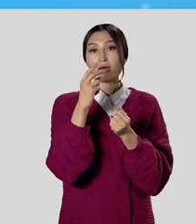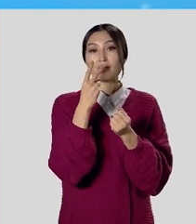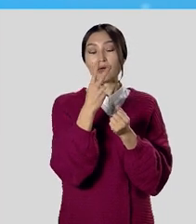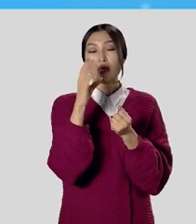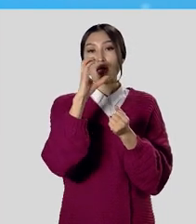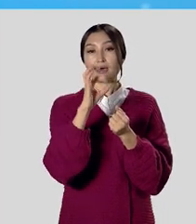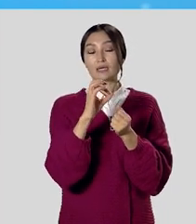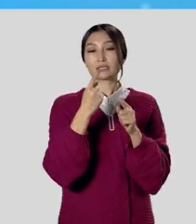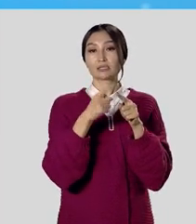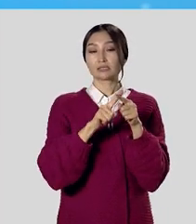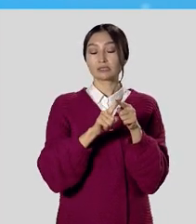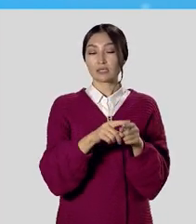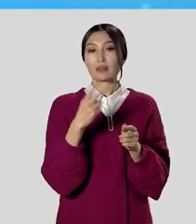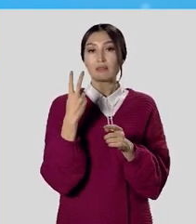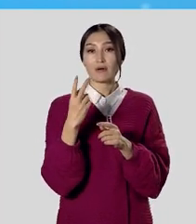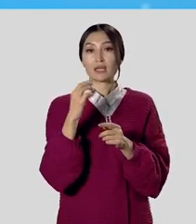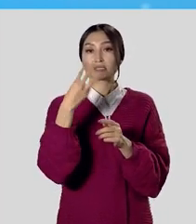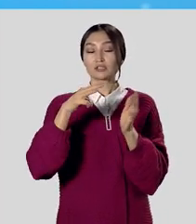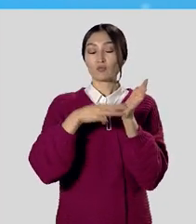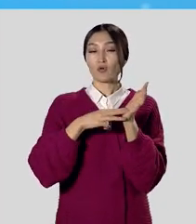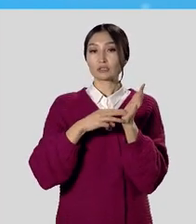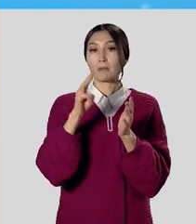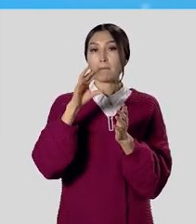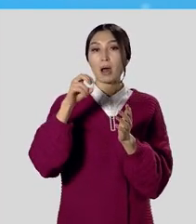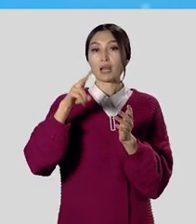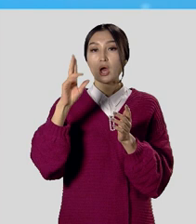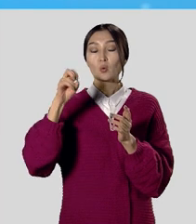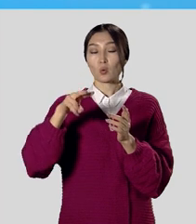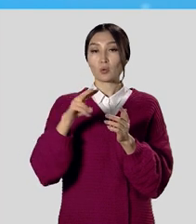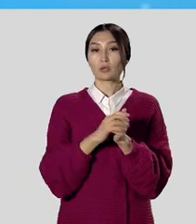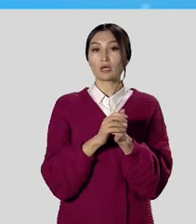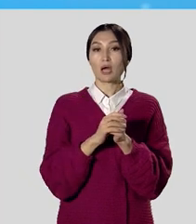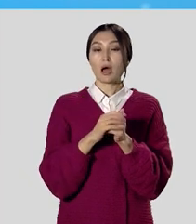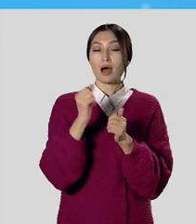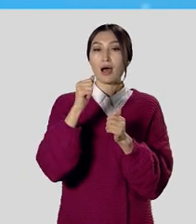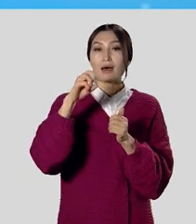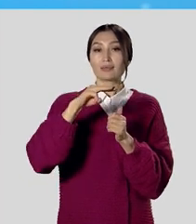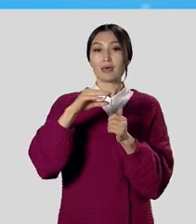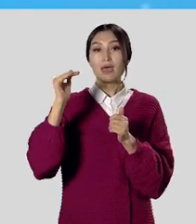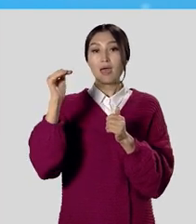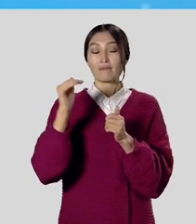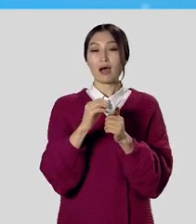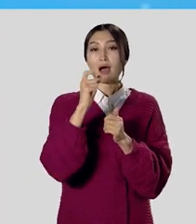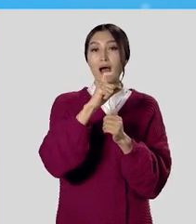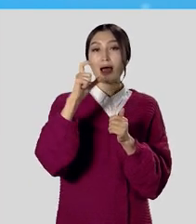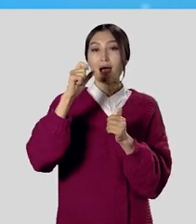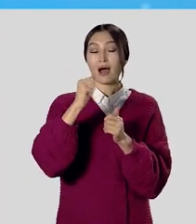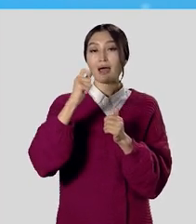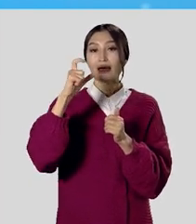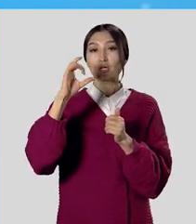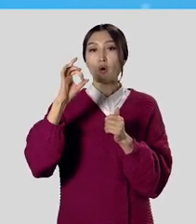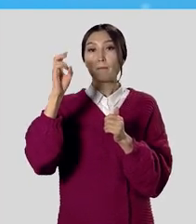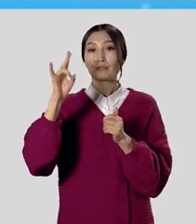И выделяется 38 молекул АТФ. Таким образом, аэробное расщепление